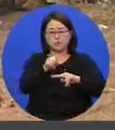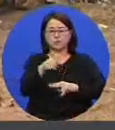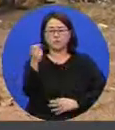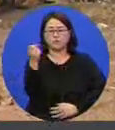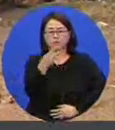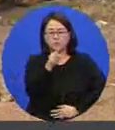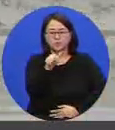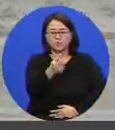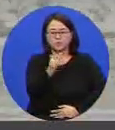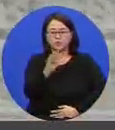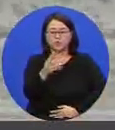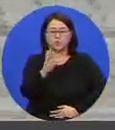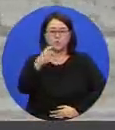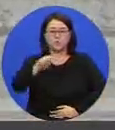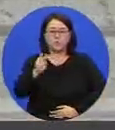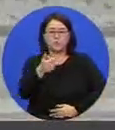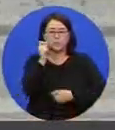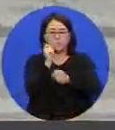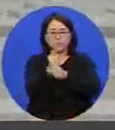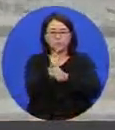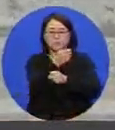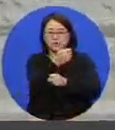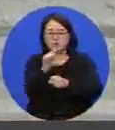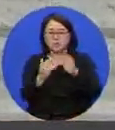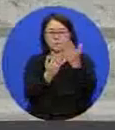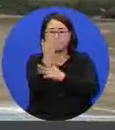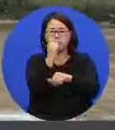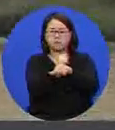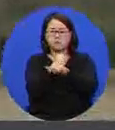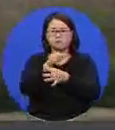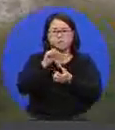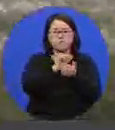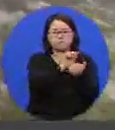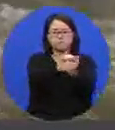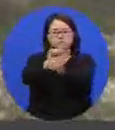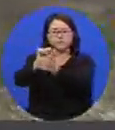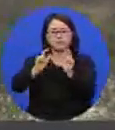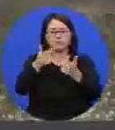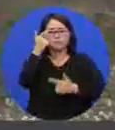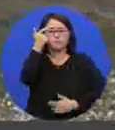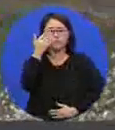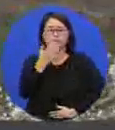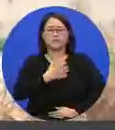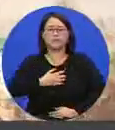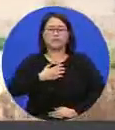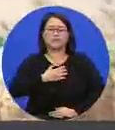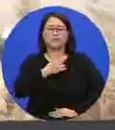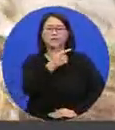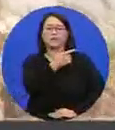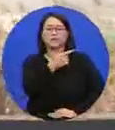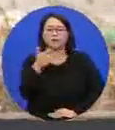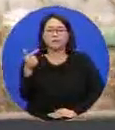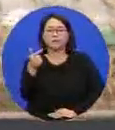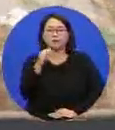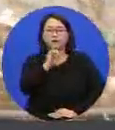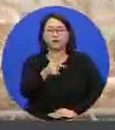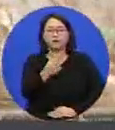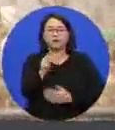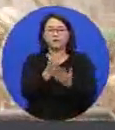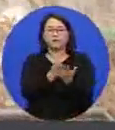고병원성 AI가 발생하고 AI가 들불처럼 번지는 것은 아닌지 우려가 커지고 있습니다. JTB